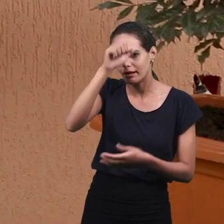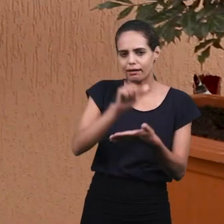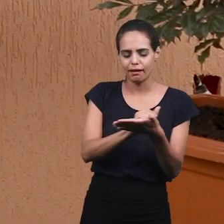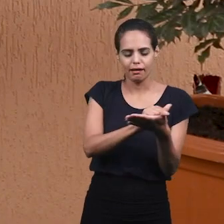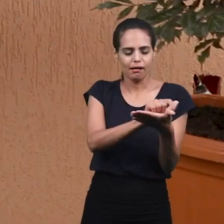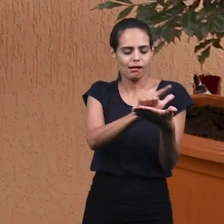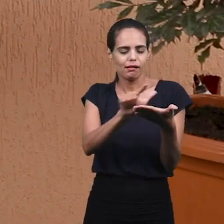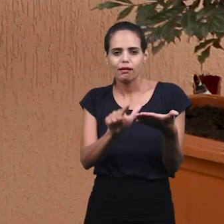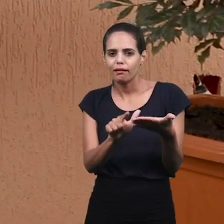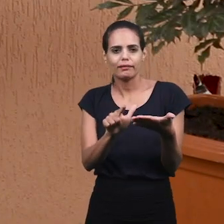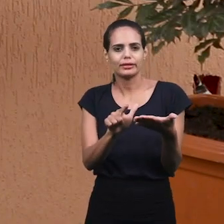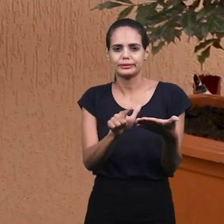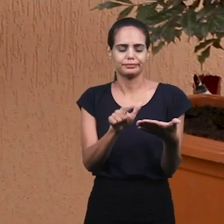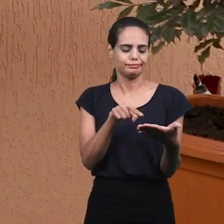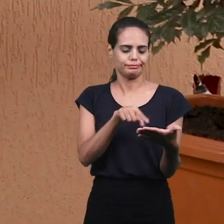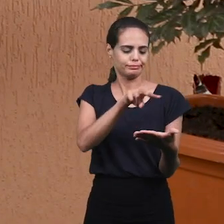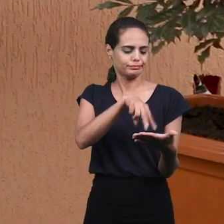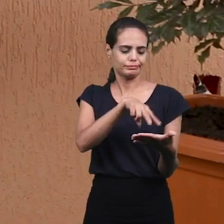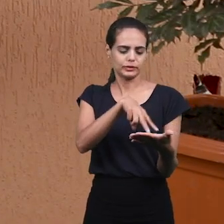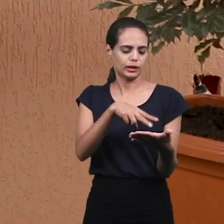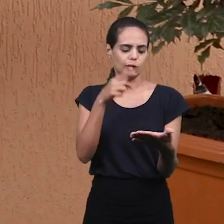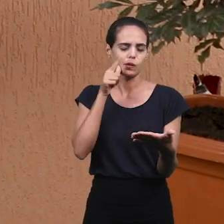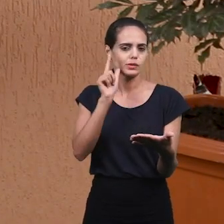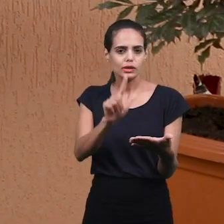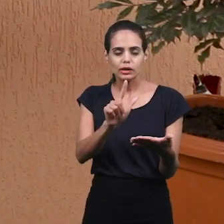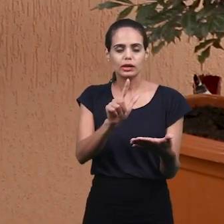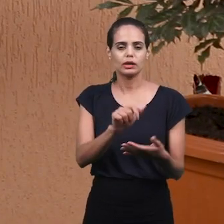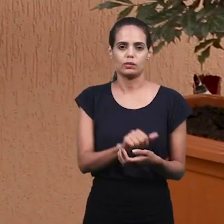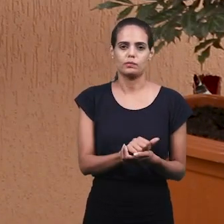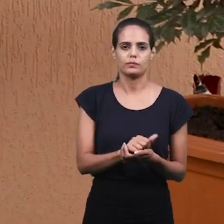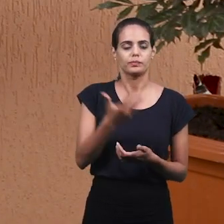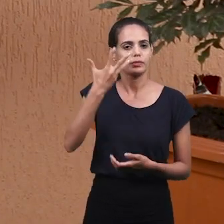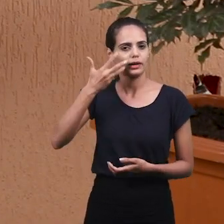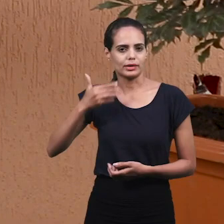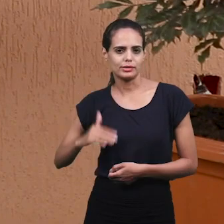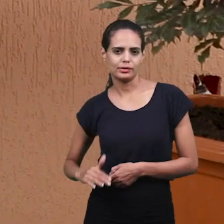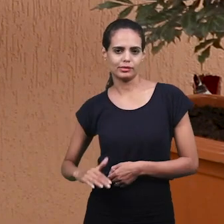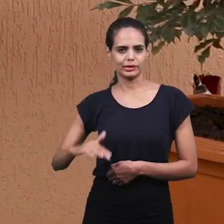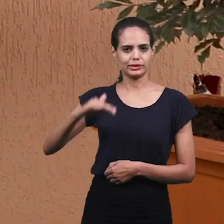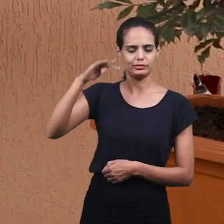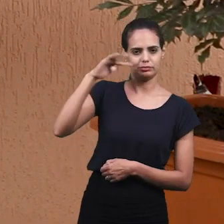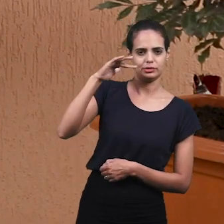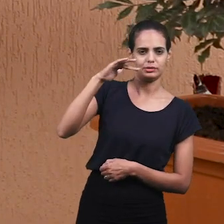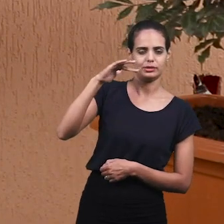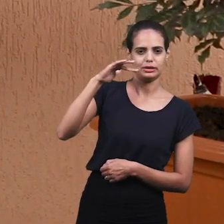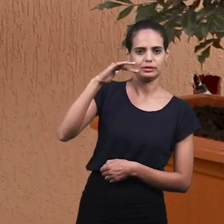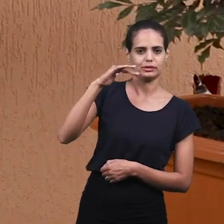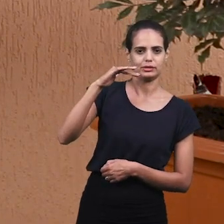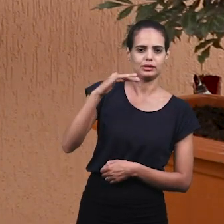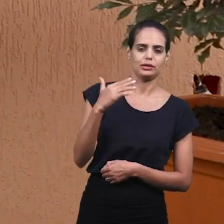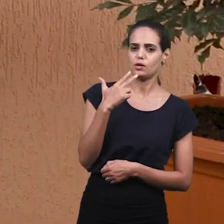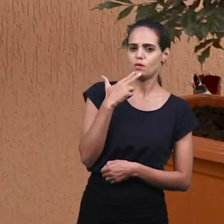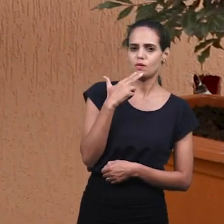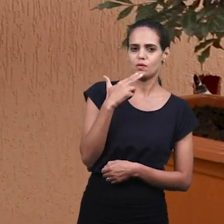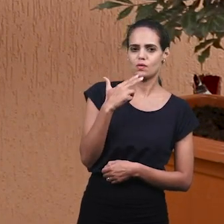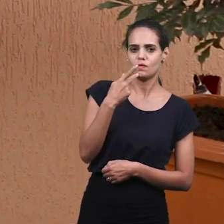pas été correctement alphabétisés au long de leur vie, le problème avec un retard de langage,